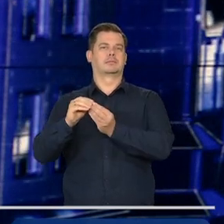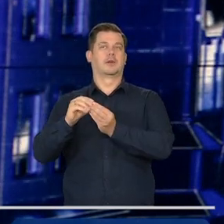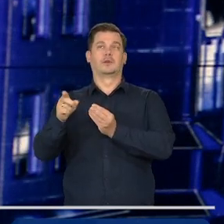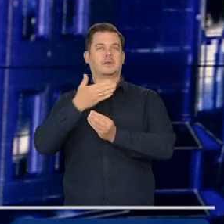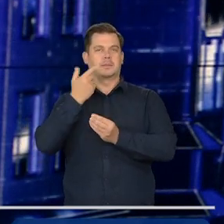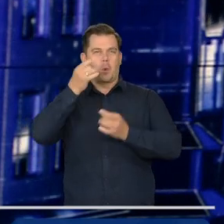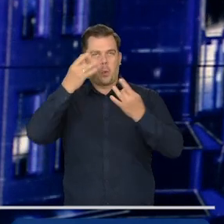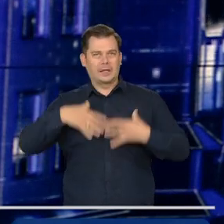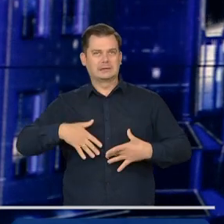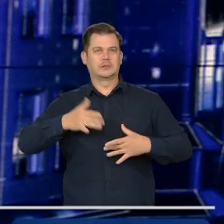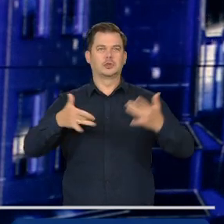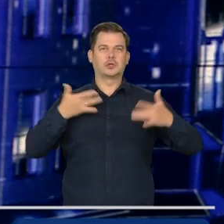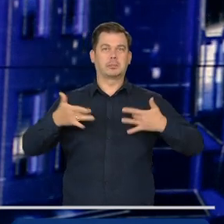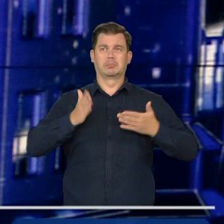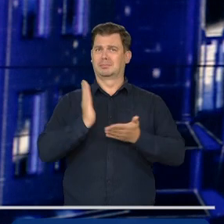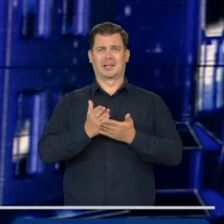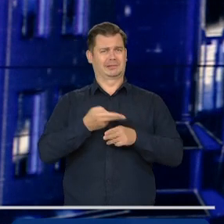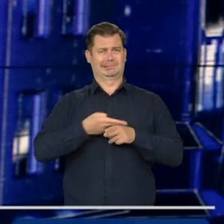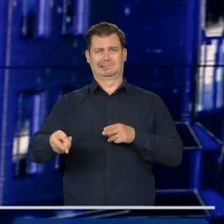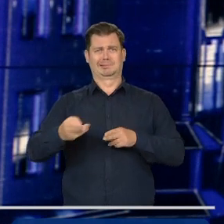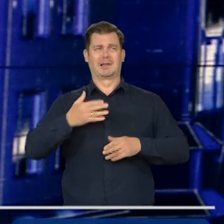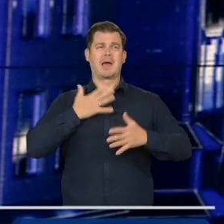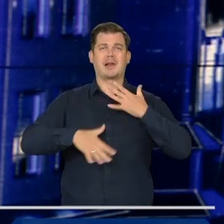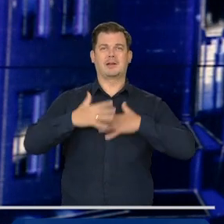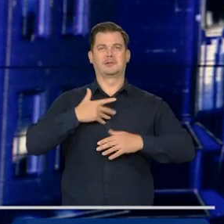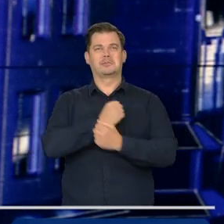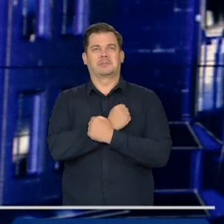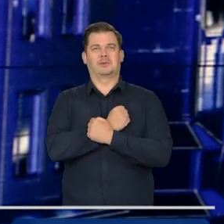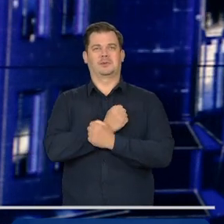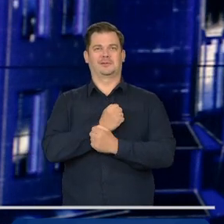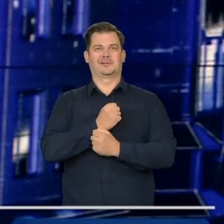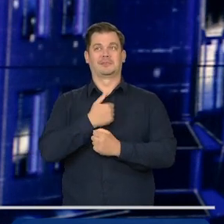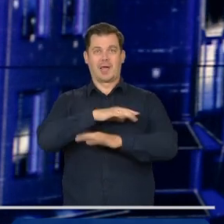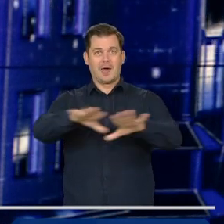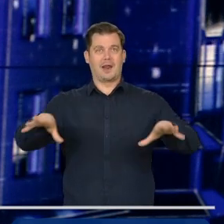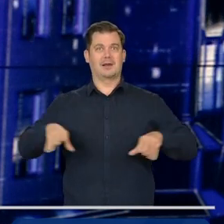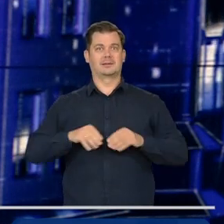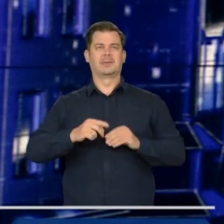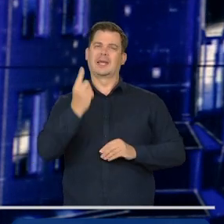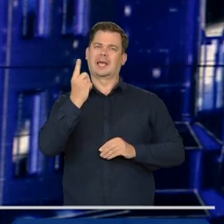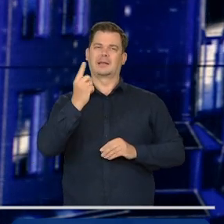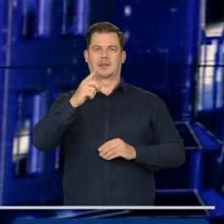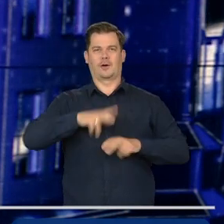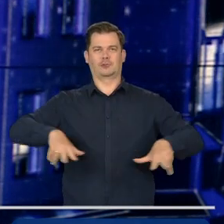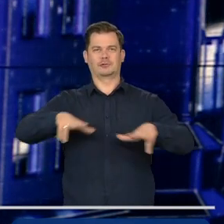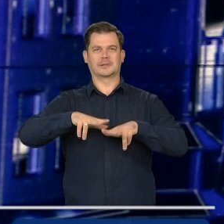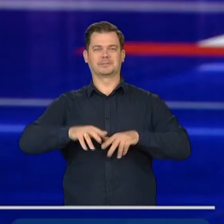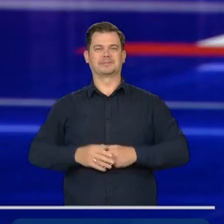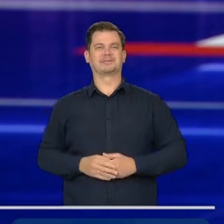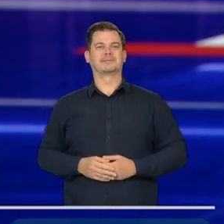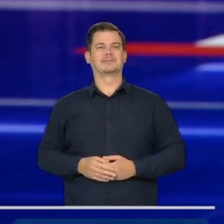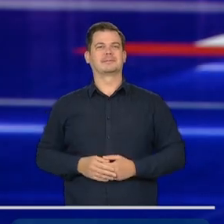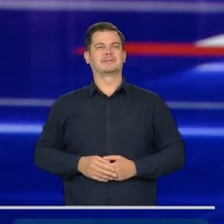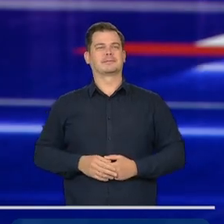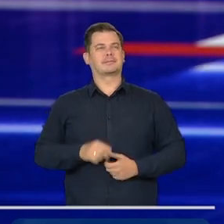ma łez, nie ma cierpienia, gdzie jest radość, gdzie jest prawdziwa miłość i gdzie możemy przebywać razem w jednej wielkiej ludzkiej rodzinie.